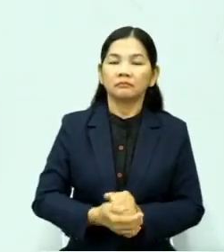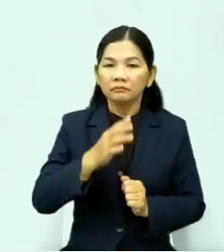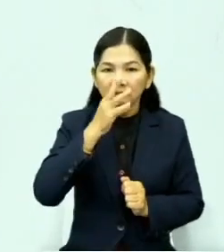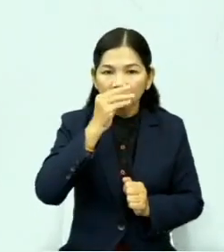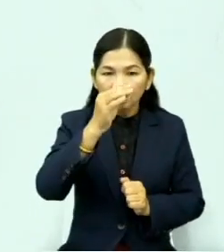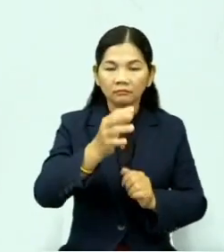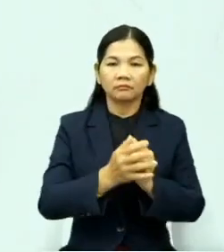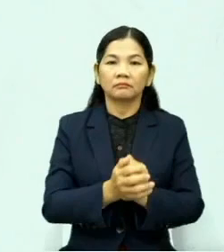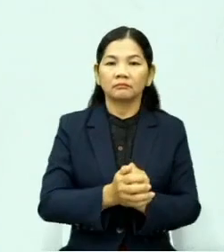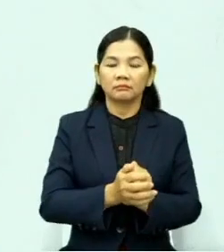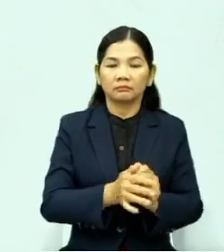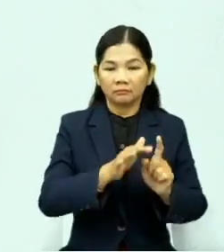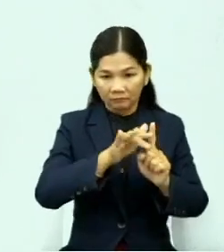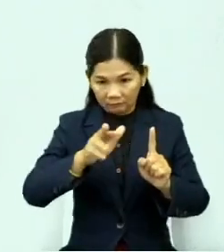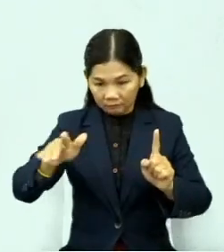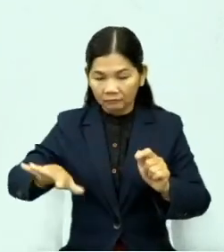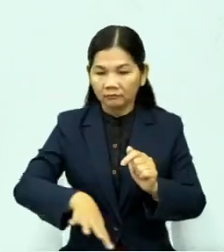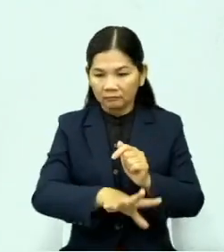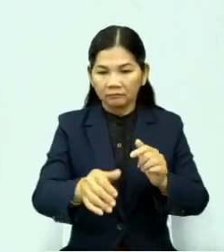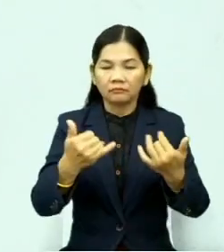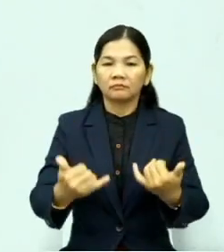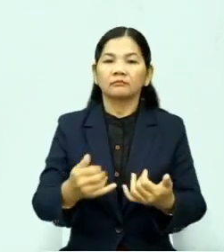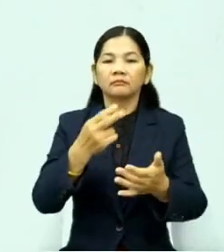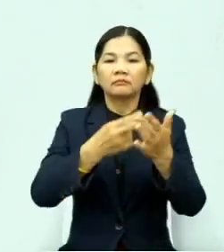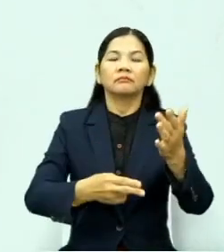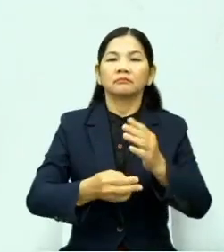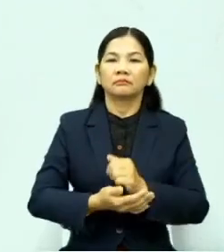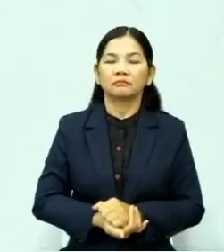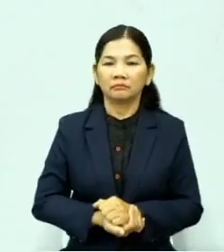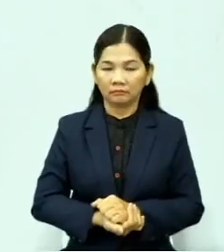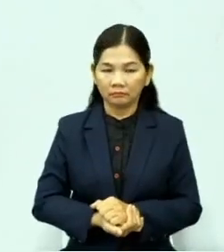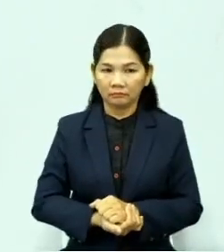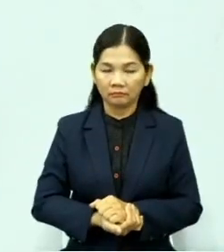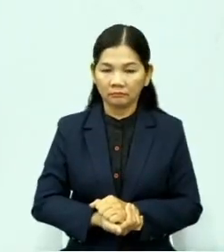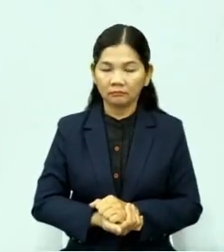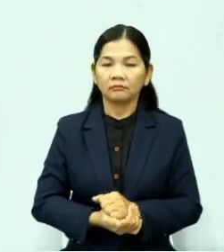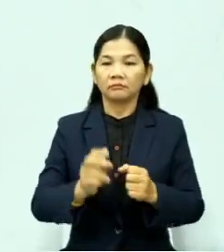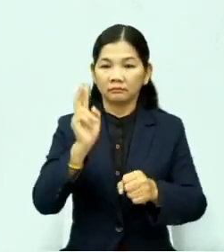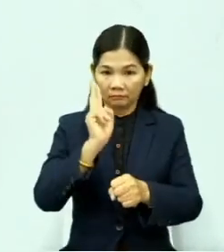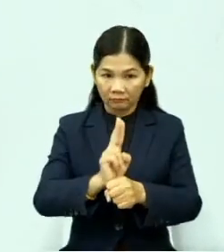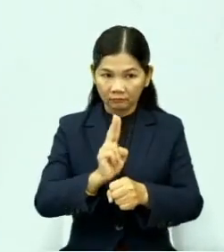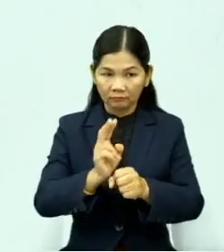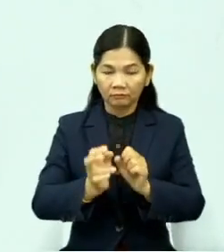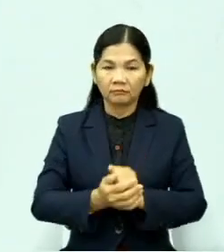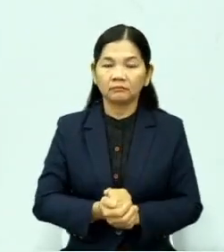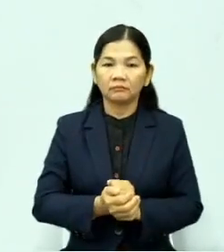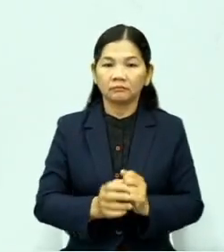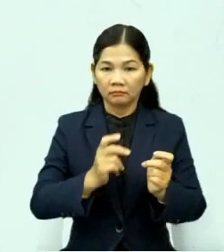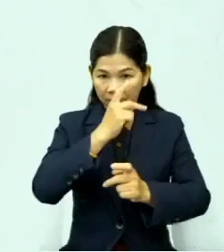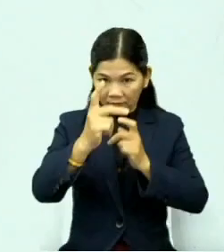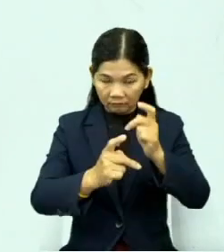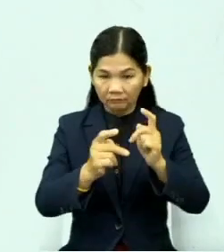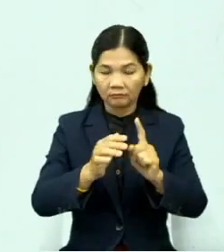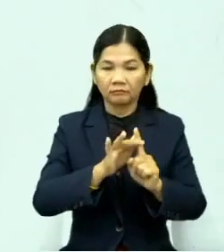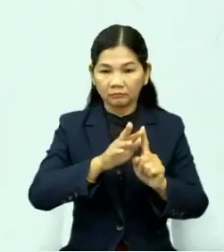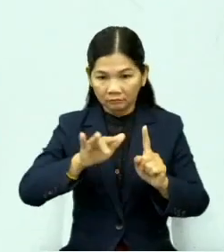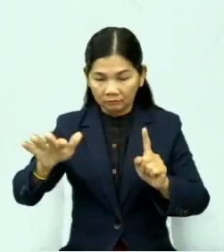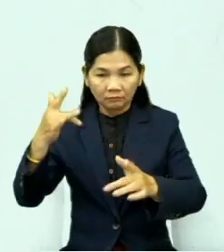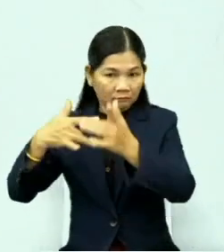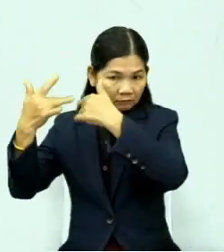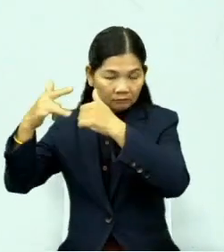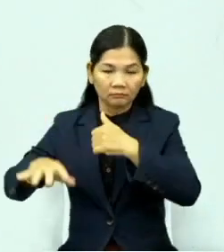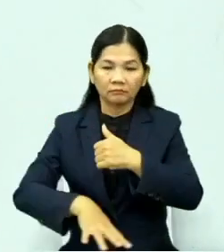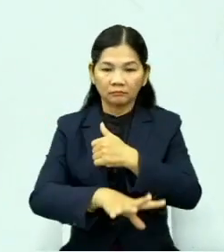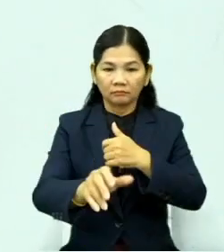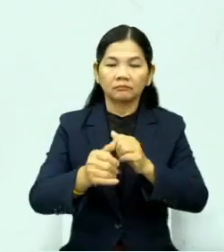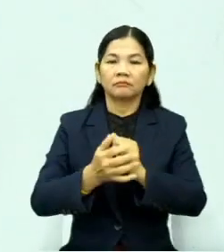ថាតើឧបករណ៍ដូតន្ត្រីខ្មែរនោះមានអ្វីខ្លះចាបើសិនជាយើងនិយាយធម្មតាយើងថាគ្រឿងភ្លេងបុរាណខ្មែរណាកូនណា